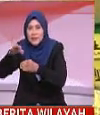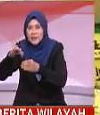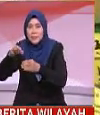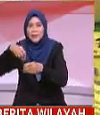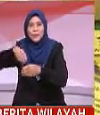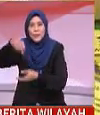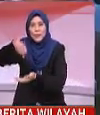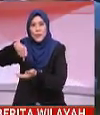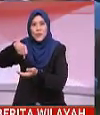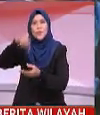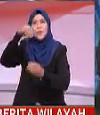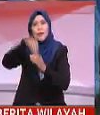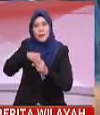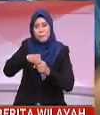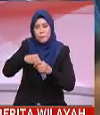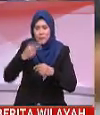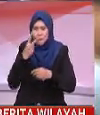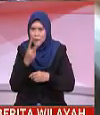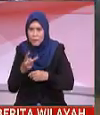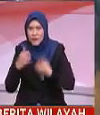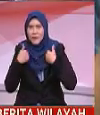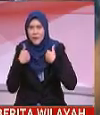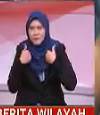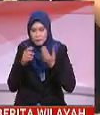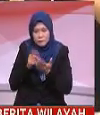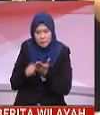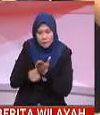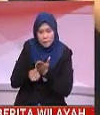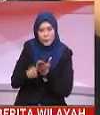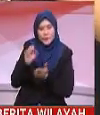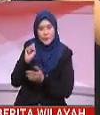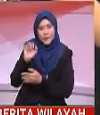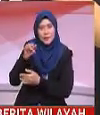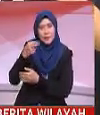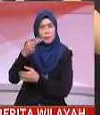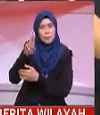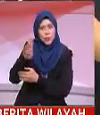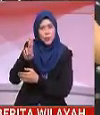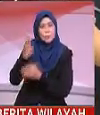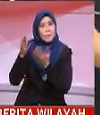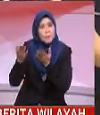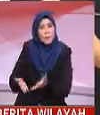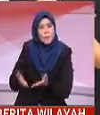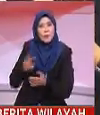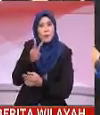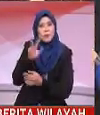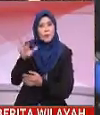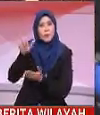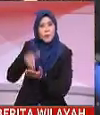setiap bungkusan berisi ketulan kristal disyaki dadah jenis syabu dengan anggaran berat